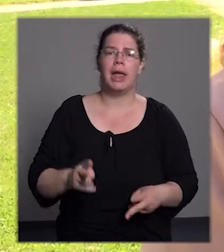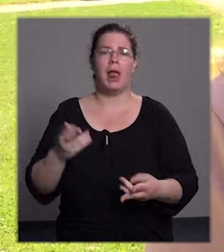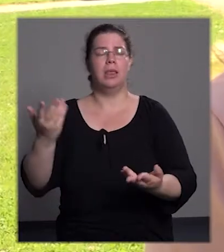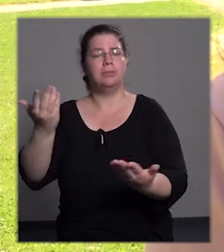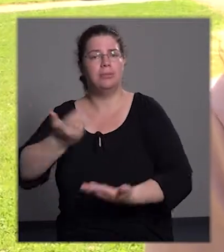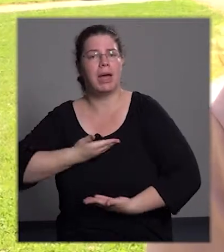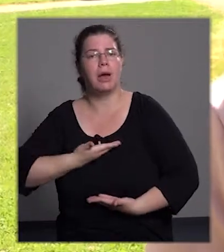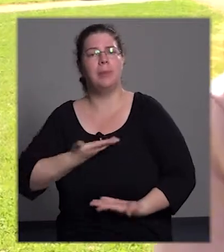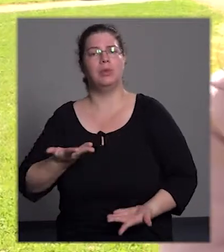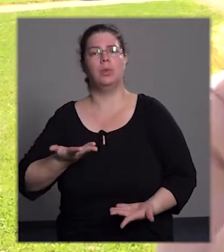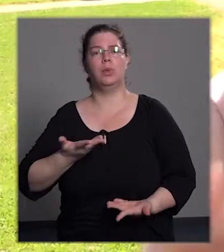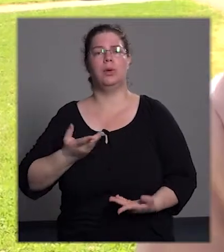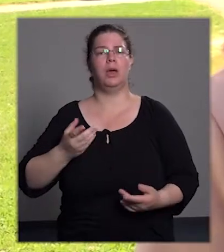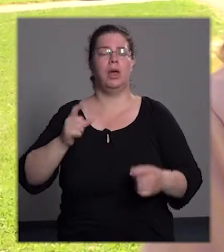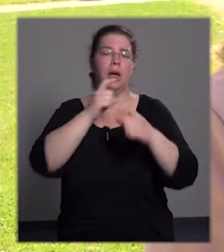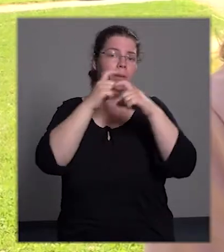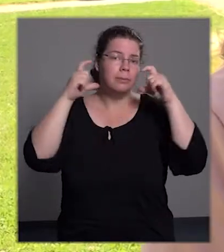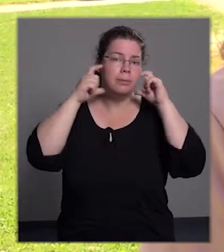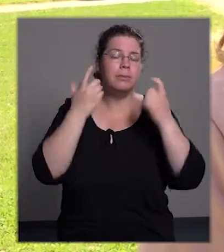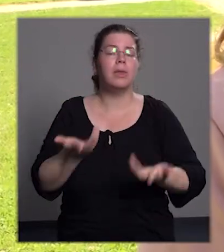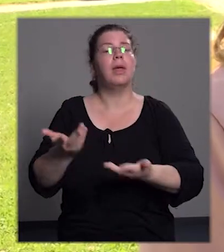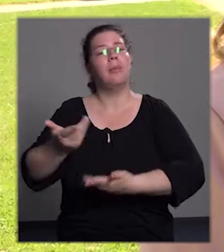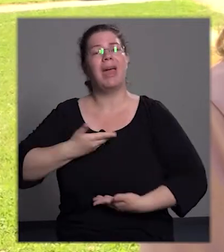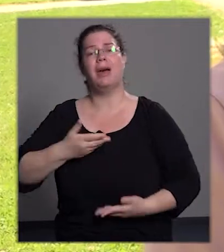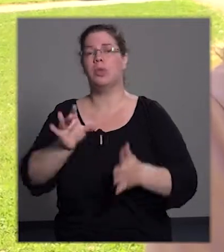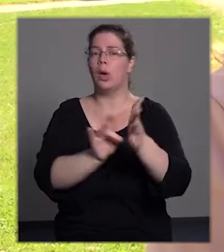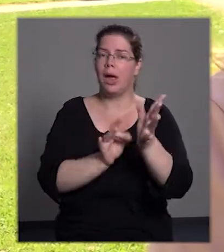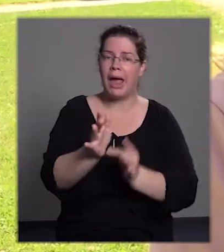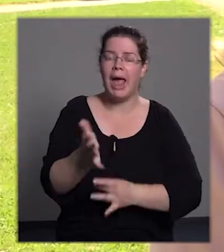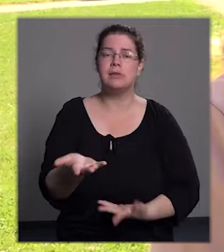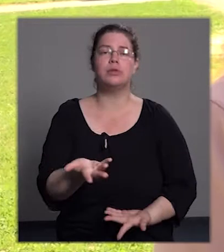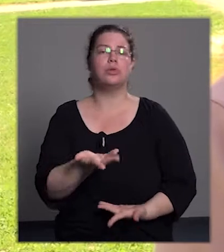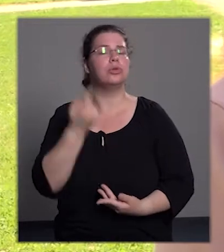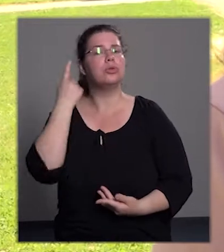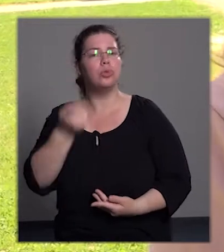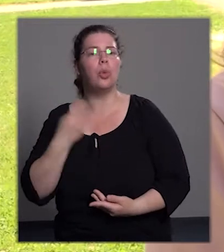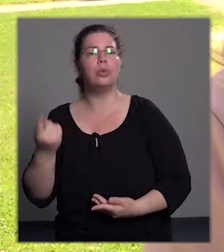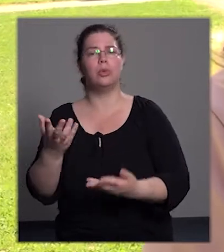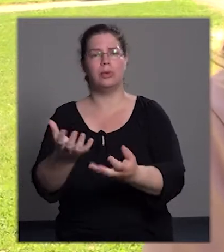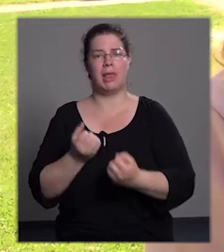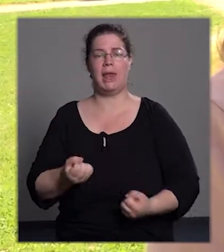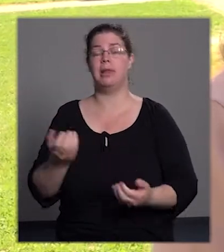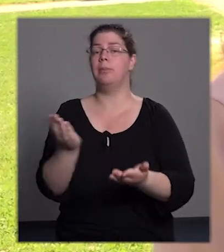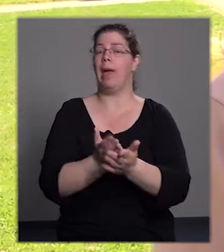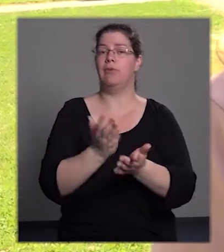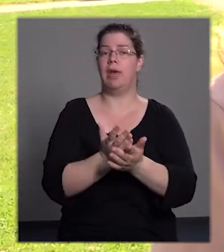a szájvédőt, megkaptuk a kesztyüket, tudtunk szerezni megfelelő